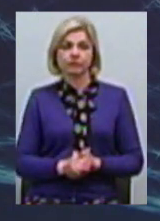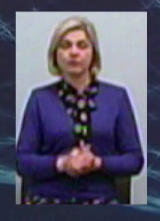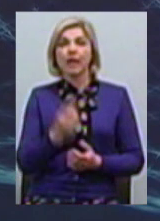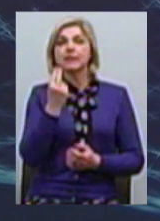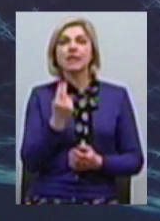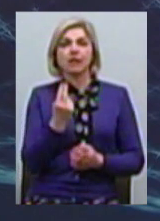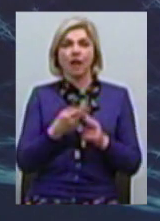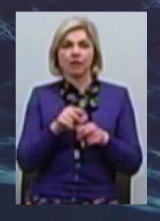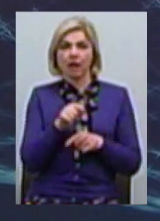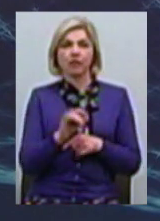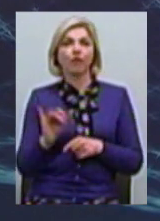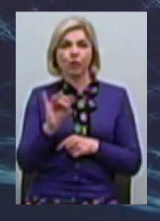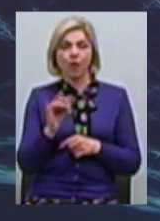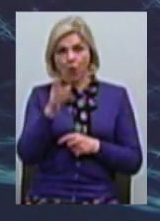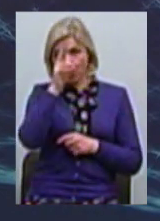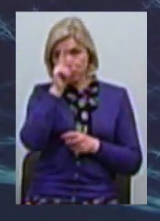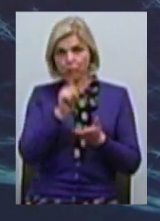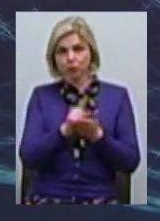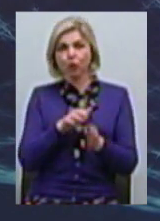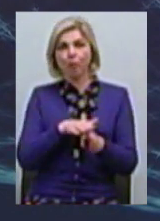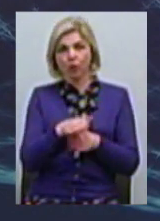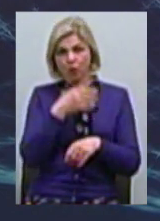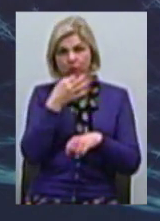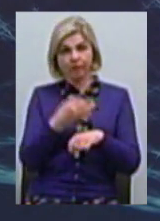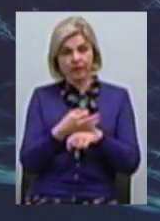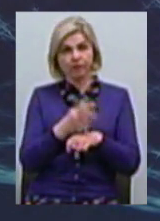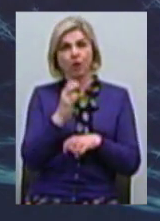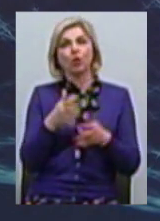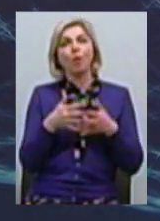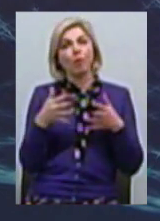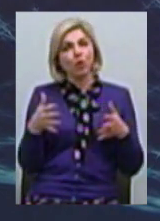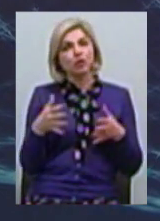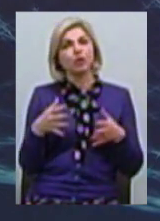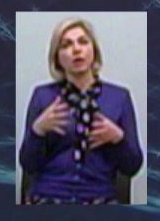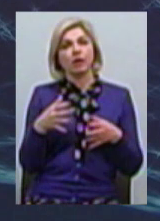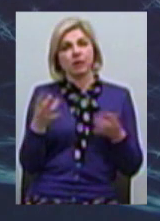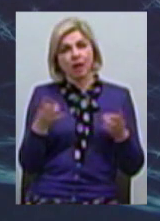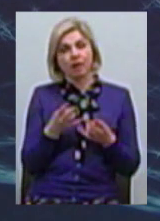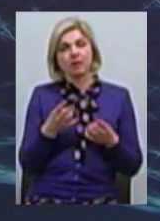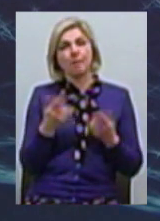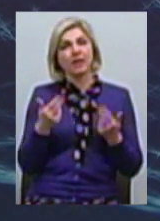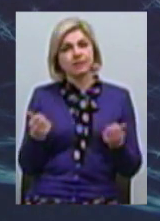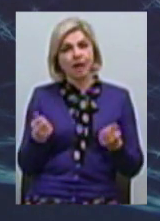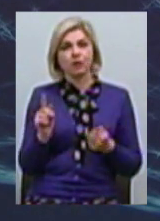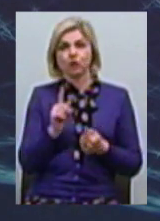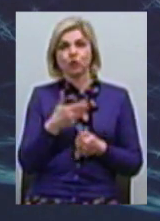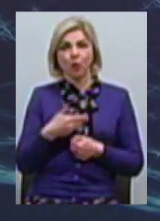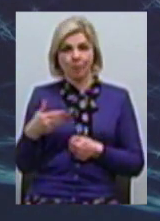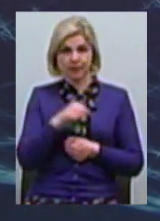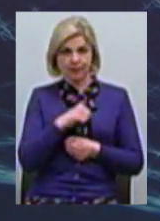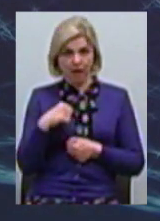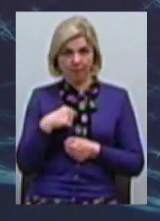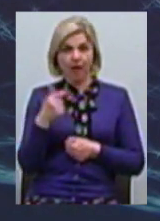целостность этой информации государство полностью должно нести ответственность. Но по большей части надо все-таки признать, что мы с вами сами,